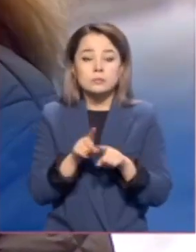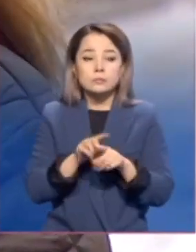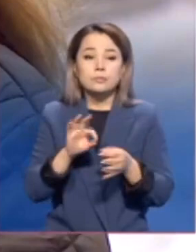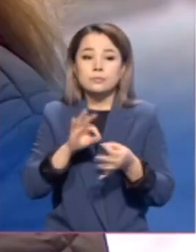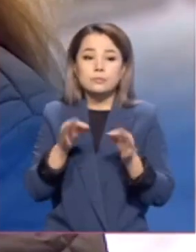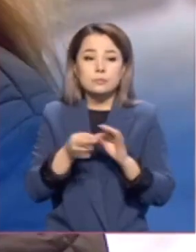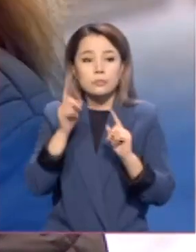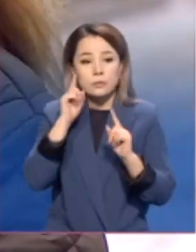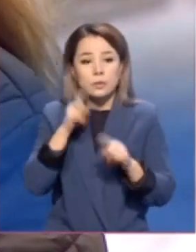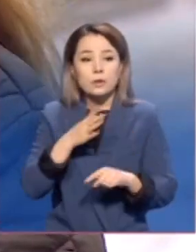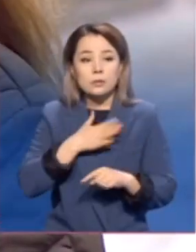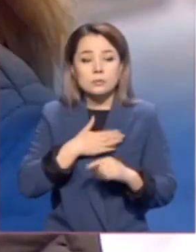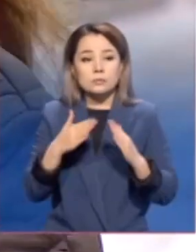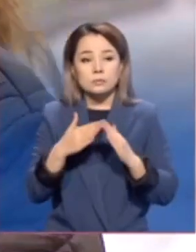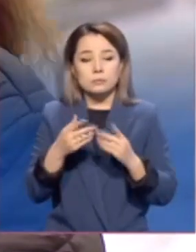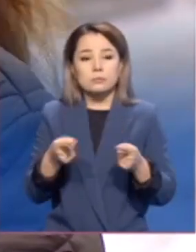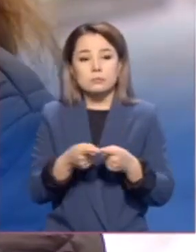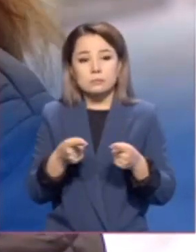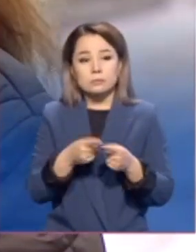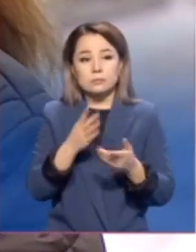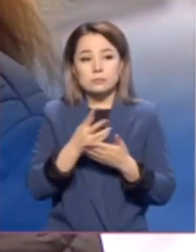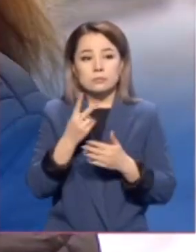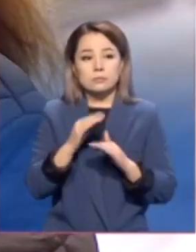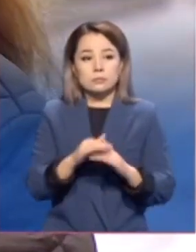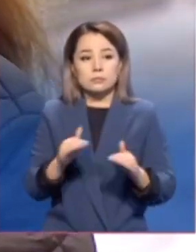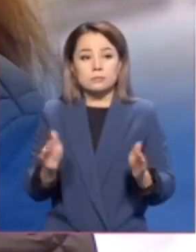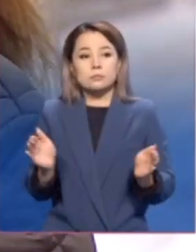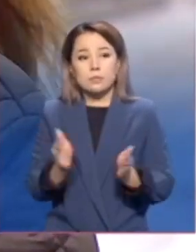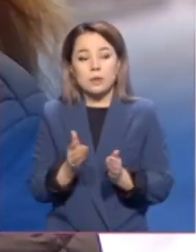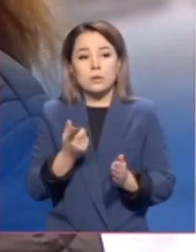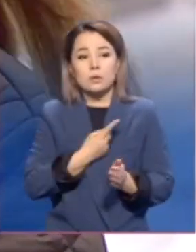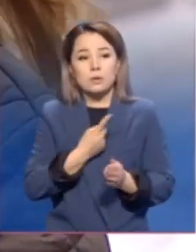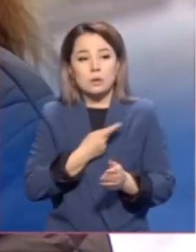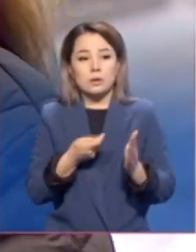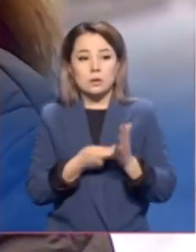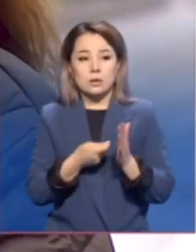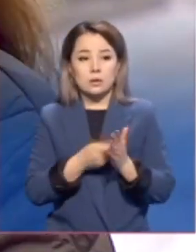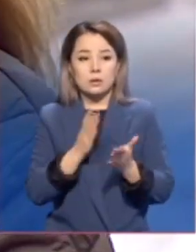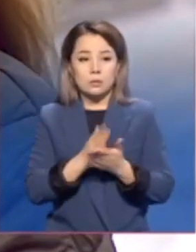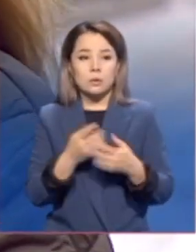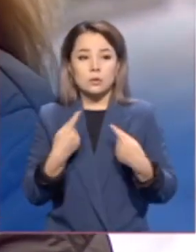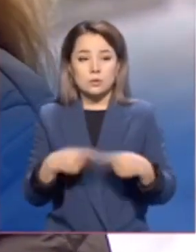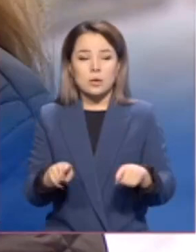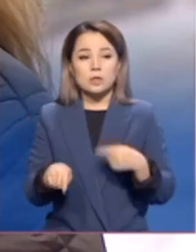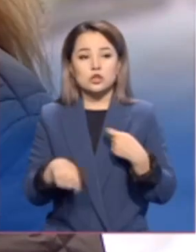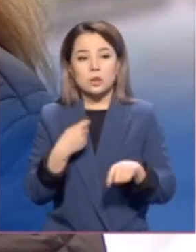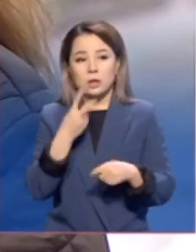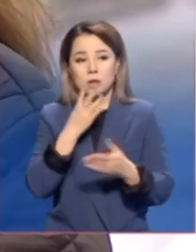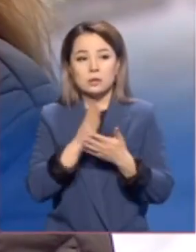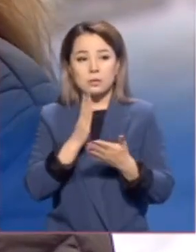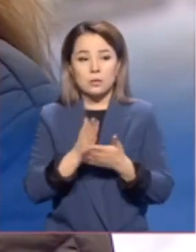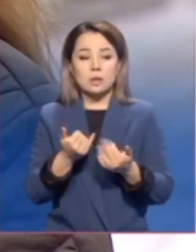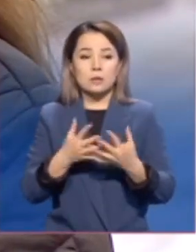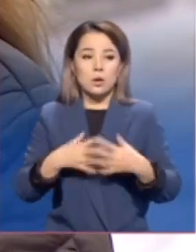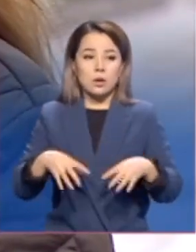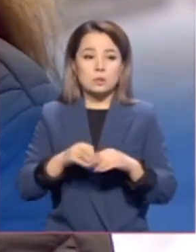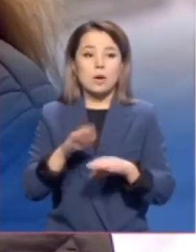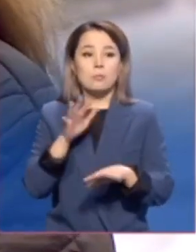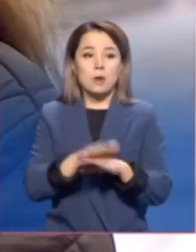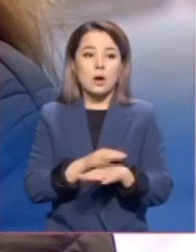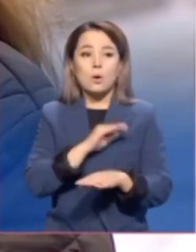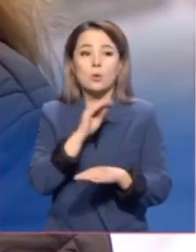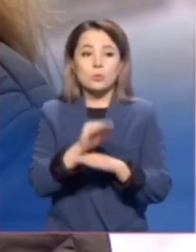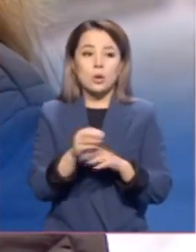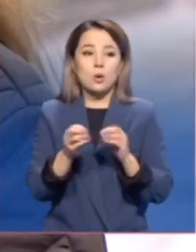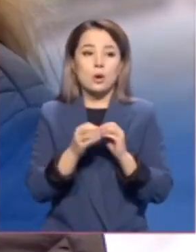қиын. Өйткені мен пәтер жалдаймын. Екі кішкентай баламды жалғыз өсіріп отырмын. Басқа да шығындарым жетеді. Сонда отбасы банкке қосымша